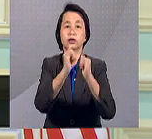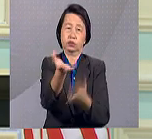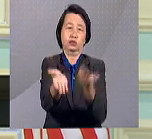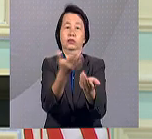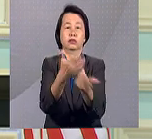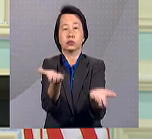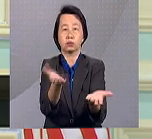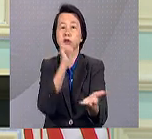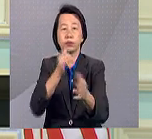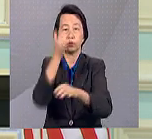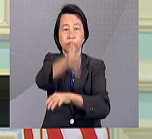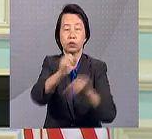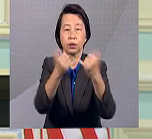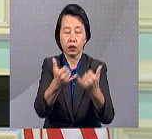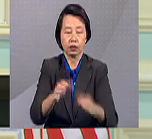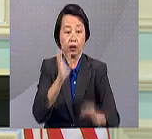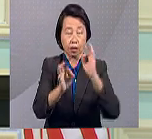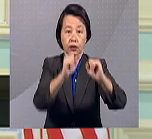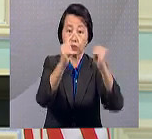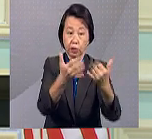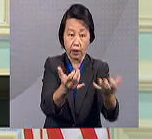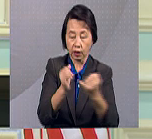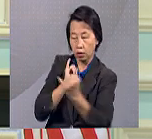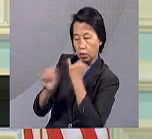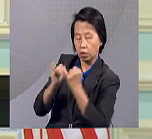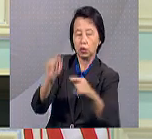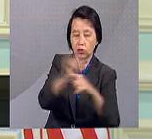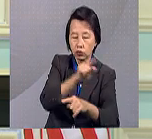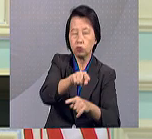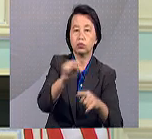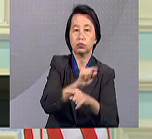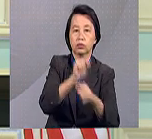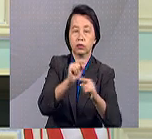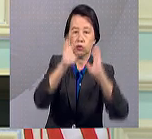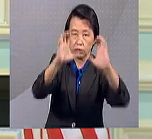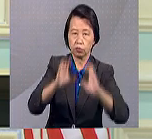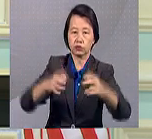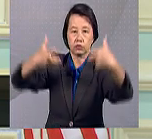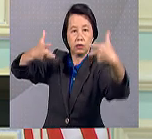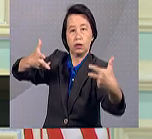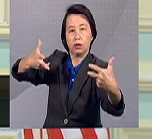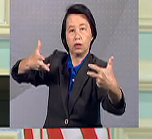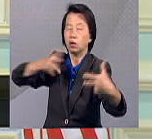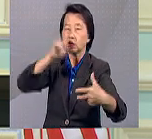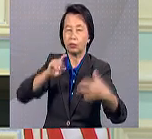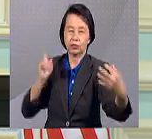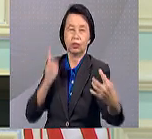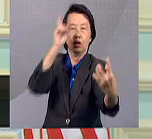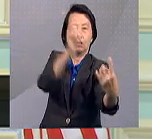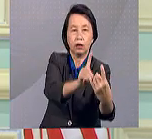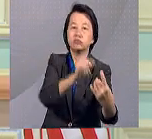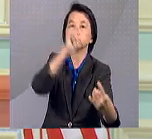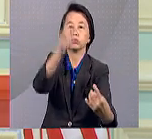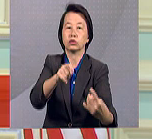nasihatkan syarikat-syarikat yang ingin membuat temuduga, gunakan temuduga secara maya, tidak secara bersemuka.